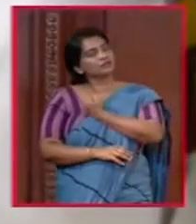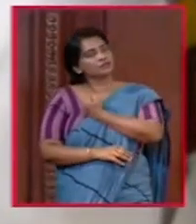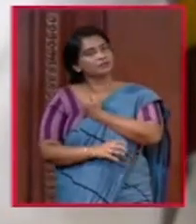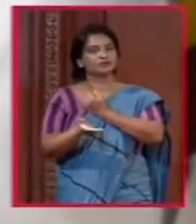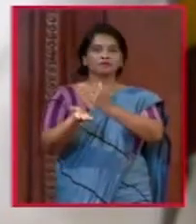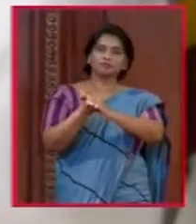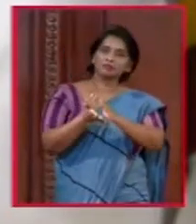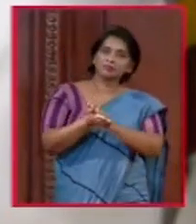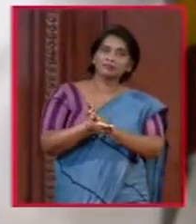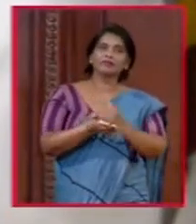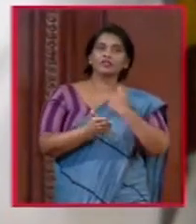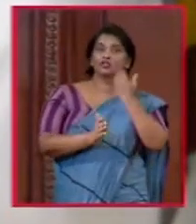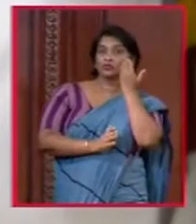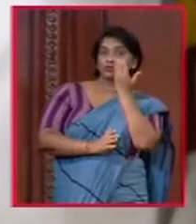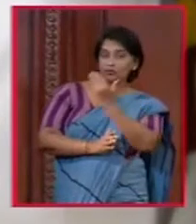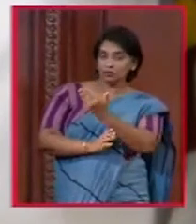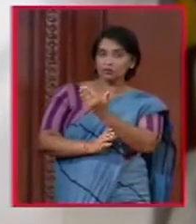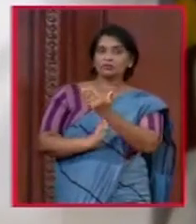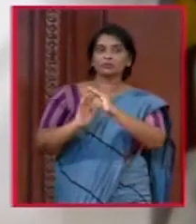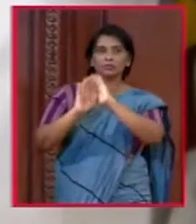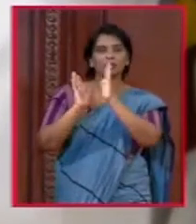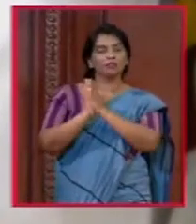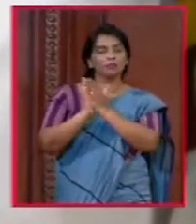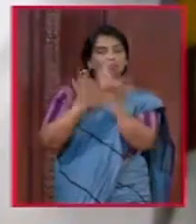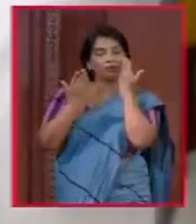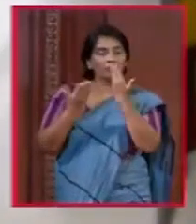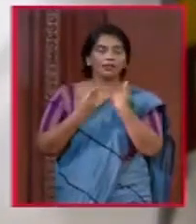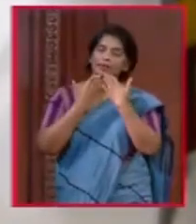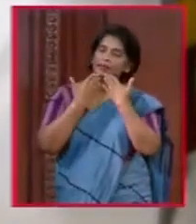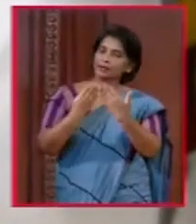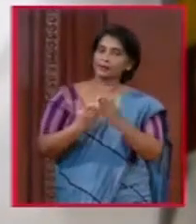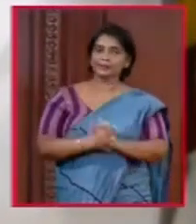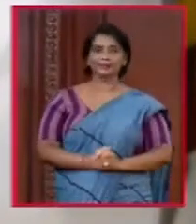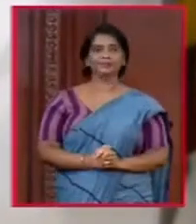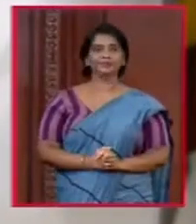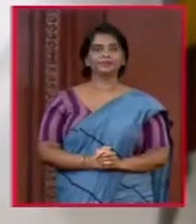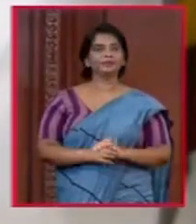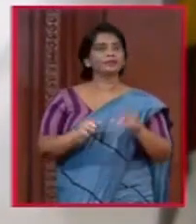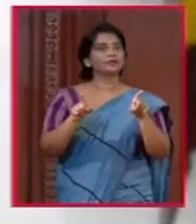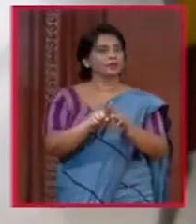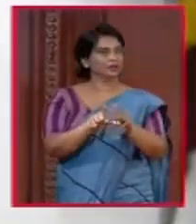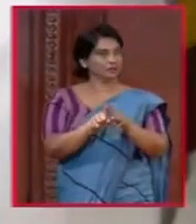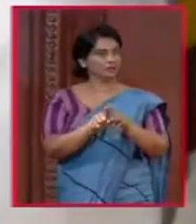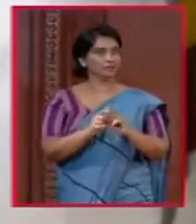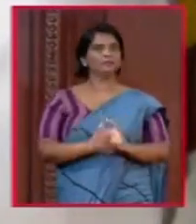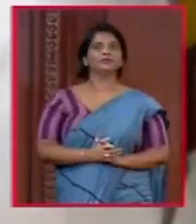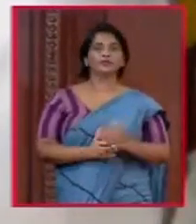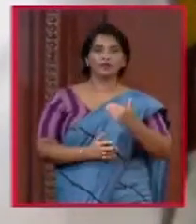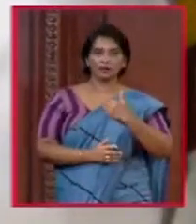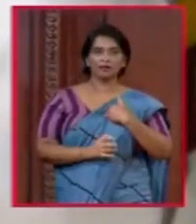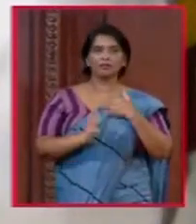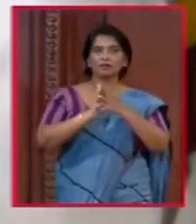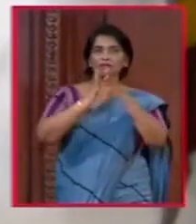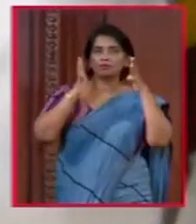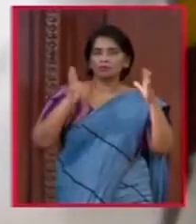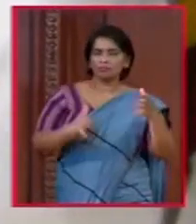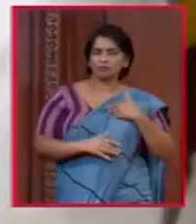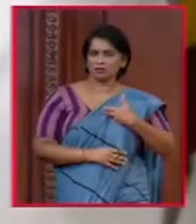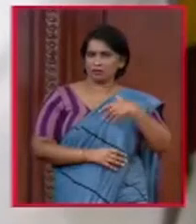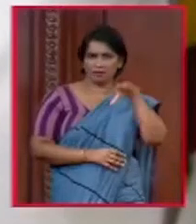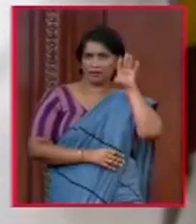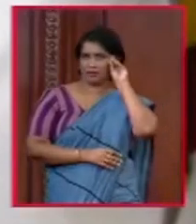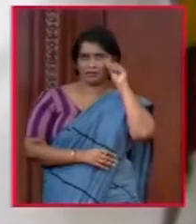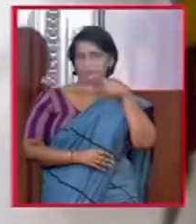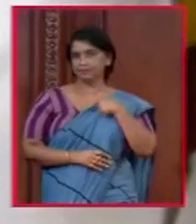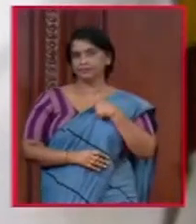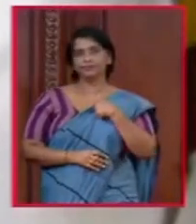කැපවීම එතුමාගේ ආදර්ශයට බේන් විශ්සතිවන්ත වෙනවා. ඒ වගේම අපි ඉතා ගැඹුරින් තේරුම් ගන්න